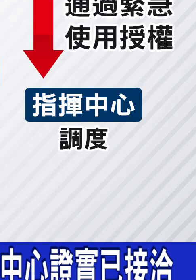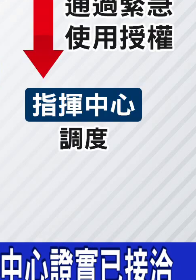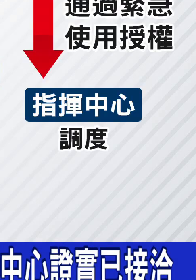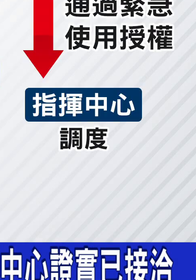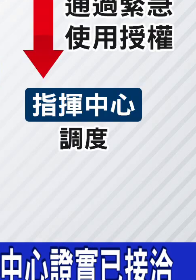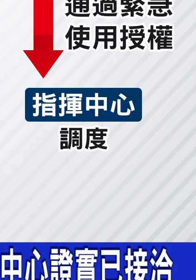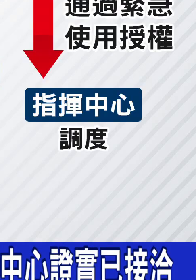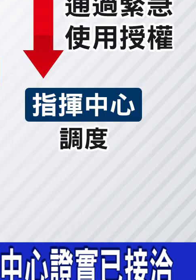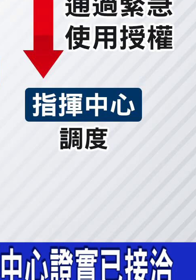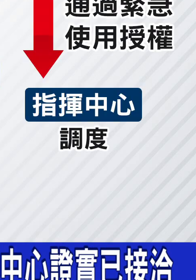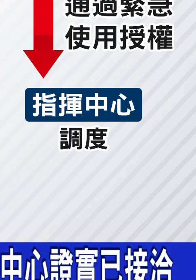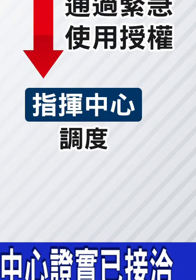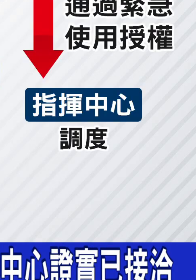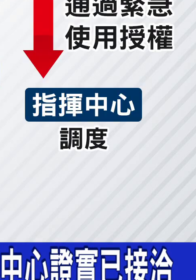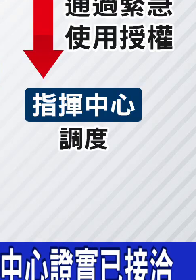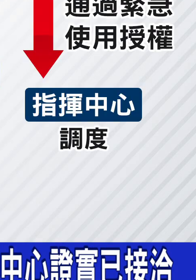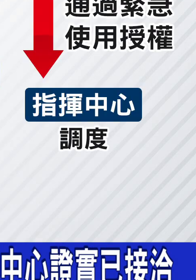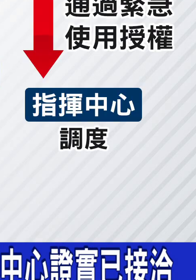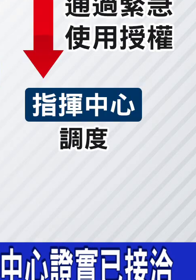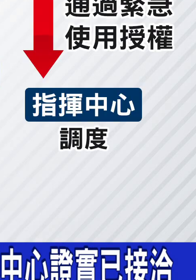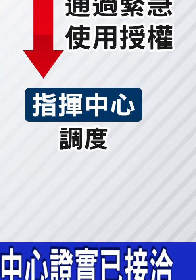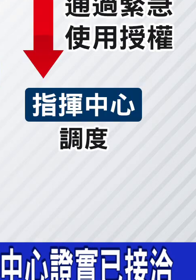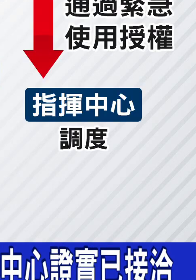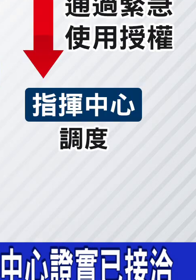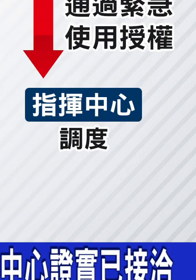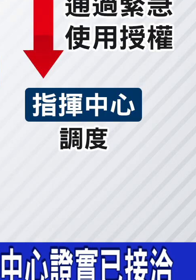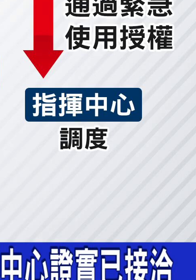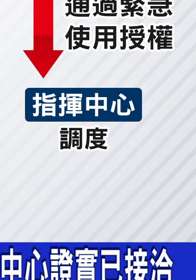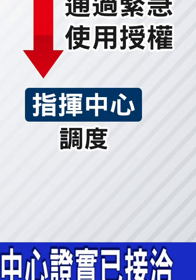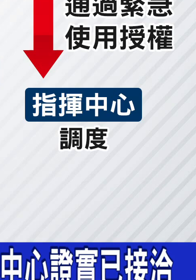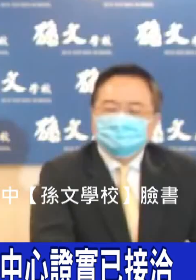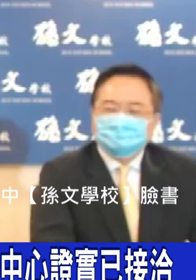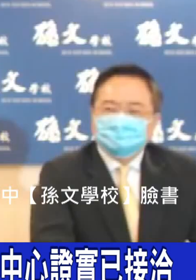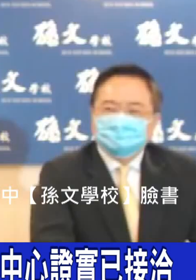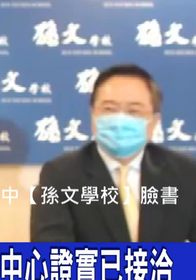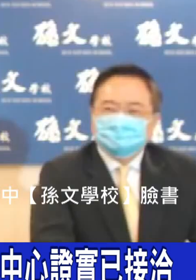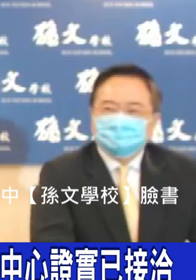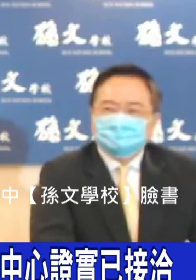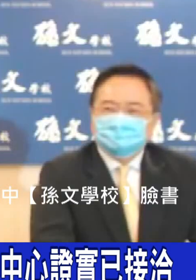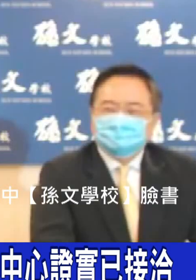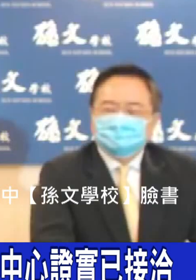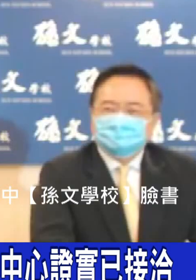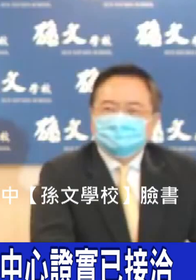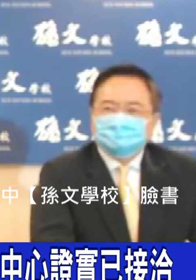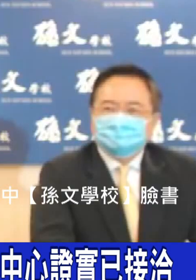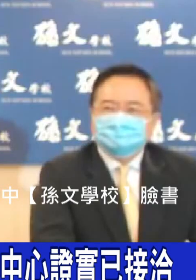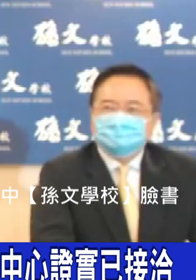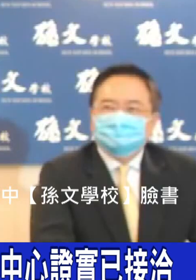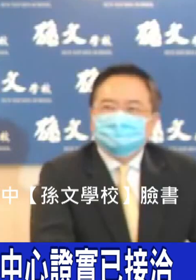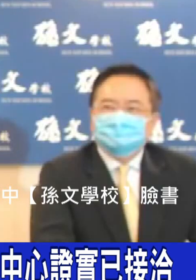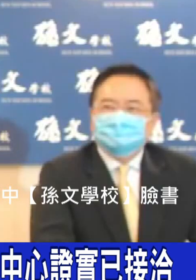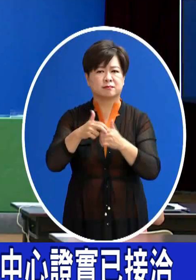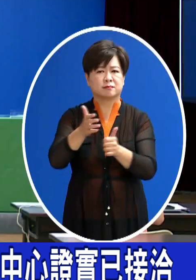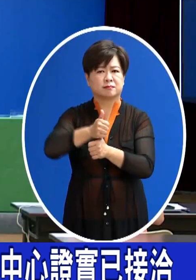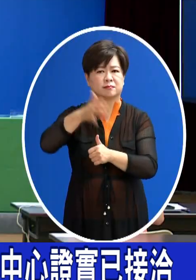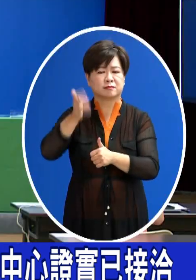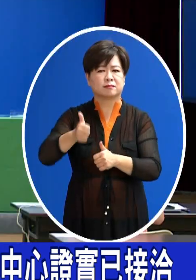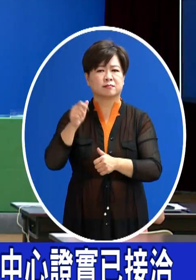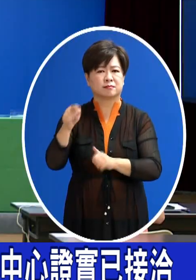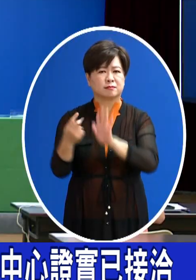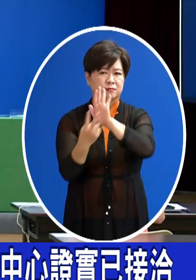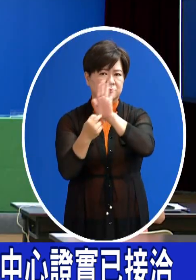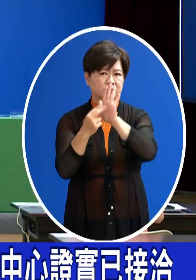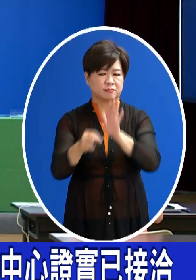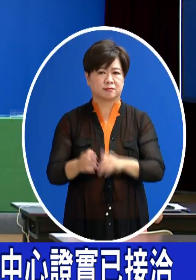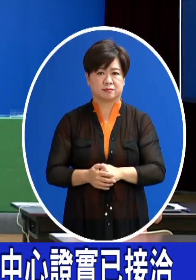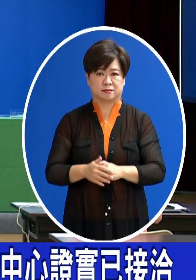授权后，再由指挥中心调度使用。而除了国际佛光会，另外还有3家民间团体也被点名，也申请进口疫苗，